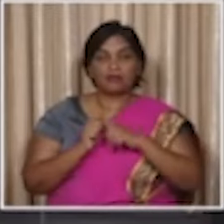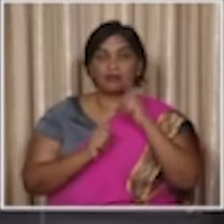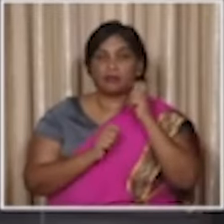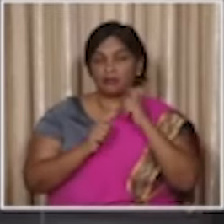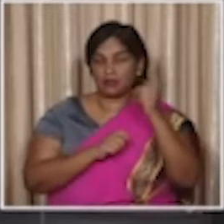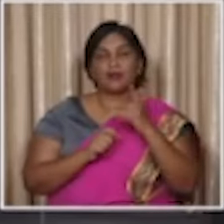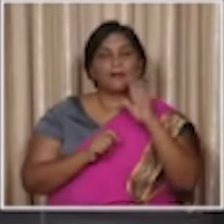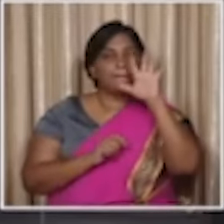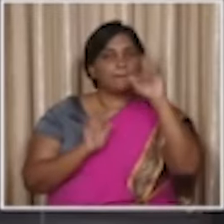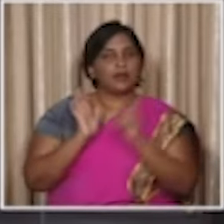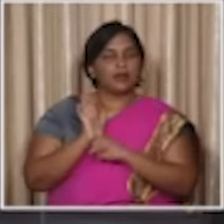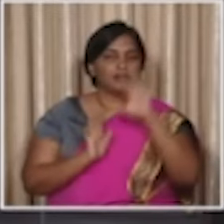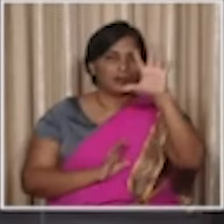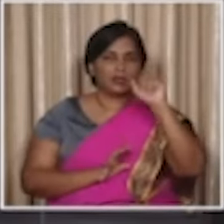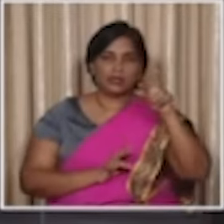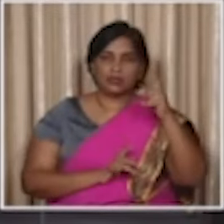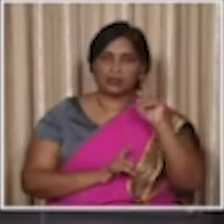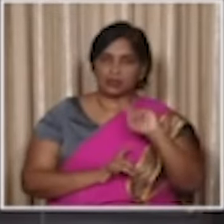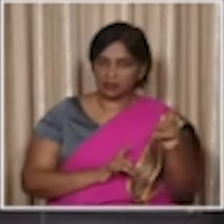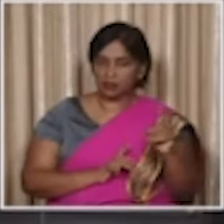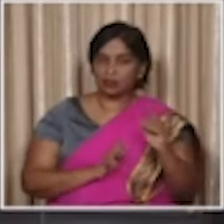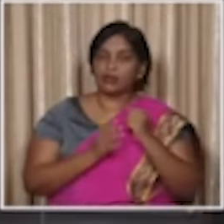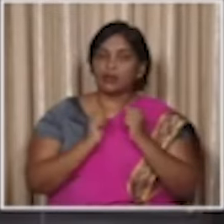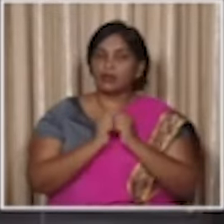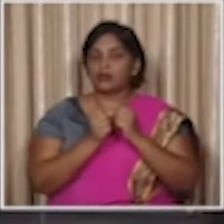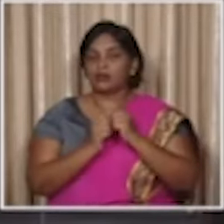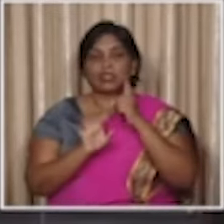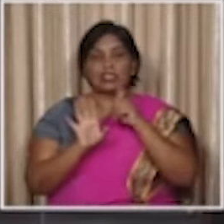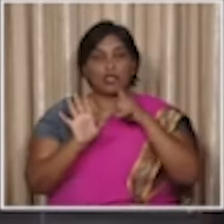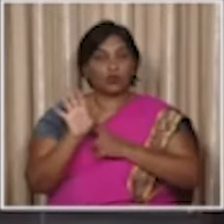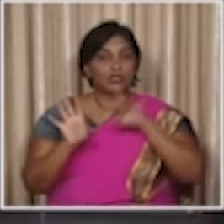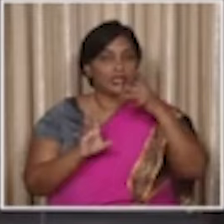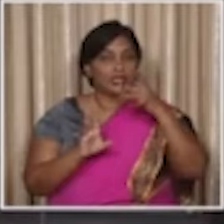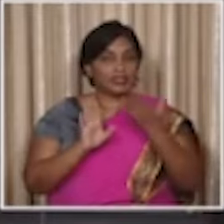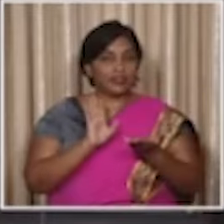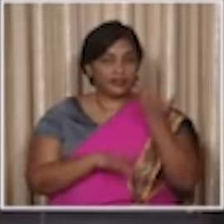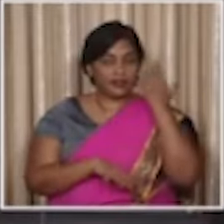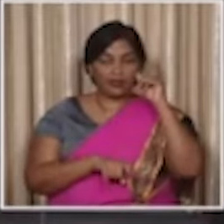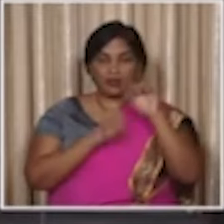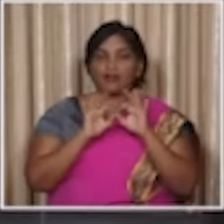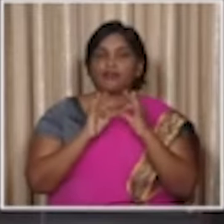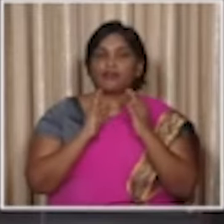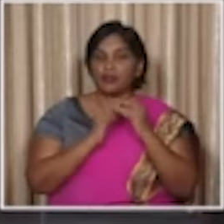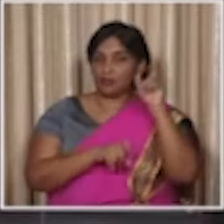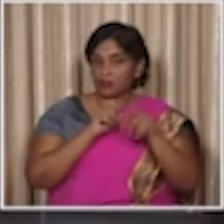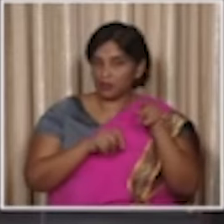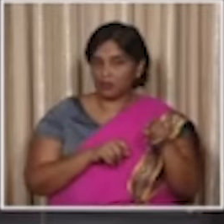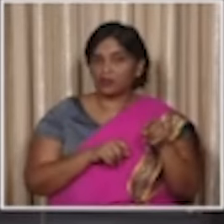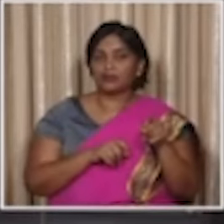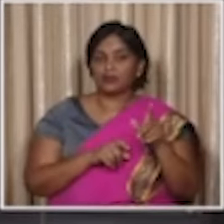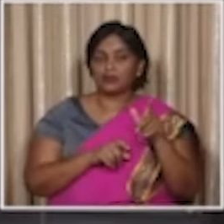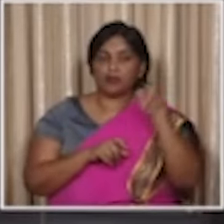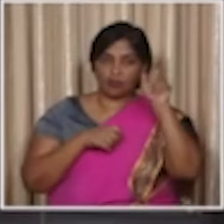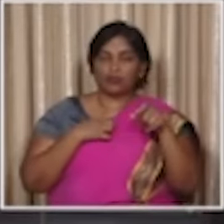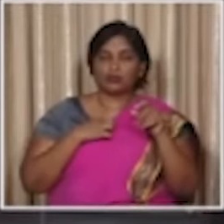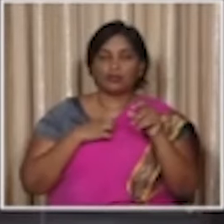ඒකක 505210 කුත් සේවස් සපරපු වැඩිහිටි දීමනාව ලබන පවුල් පුද්ගලයන් සරි මේ පුද්ගලයන්